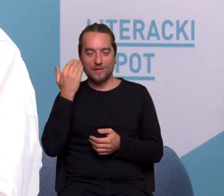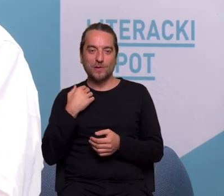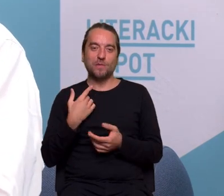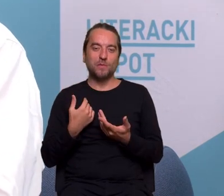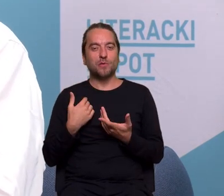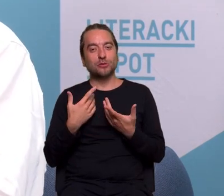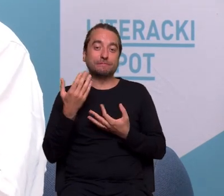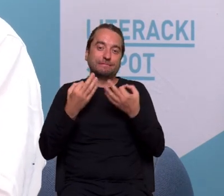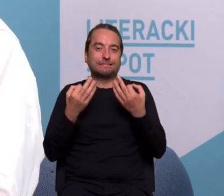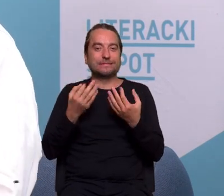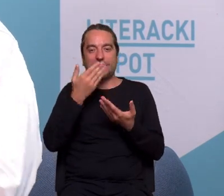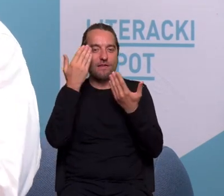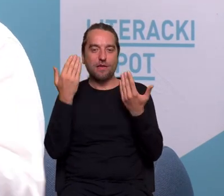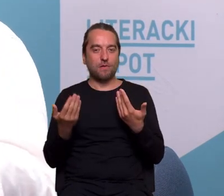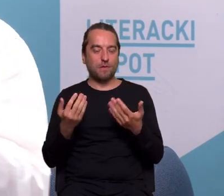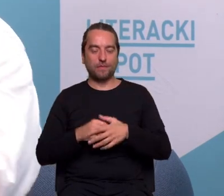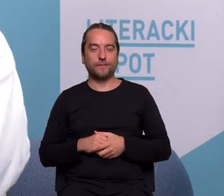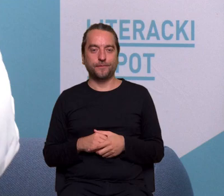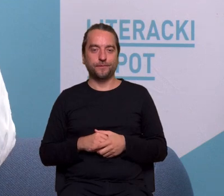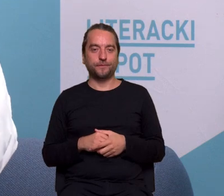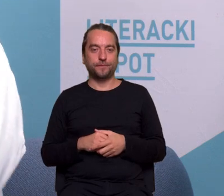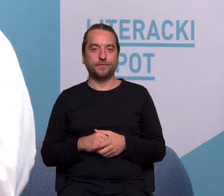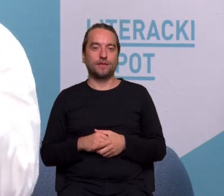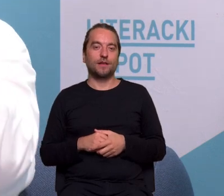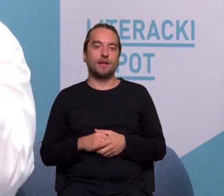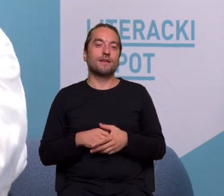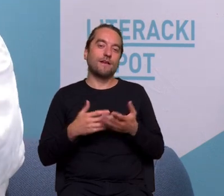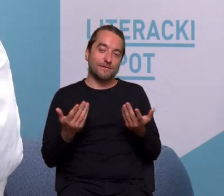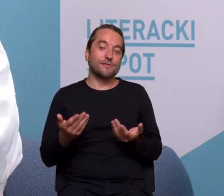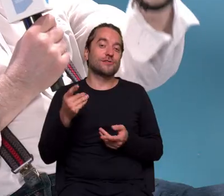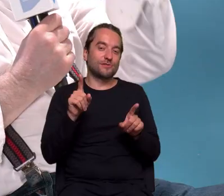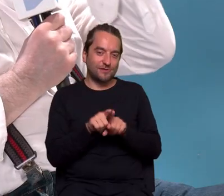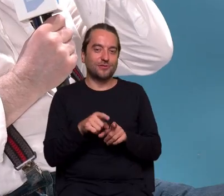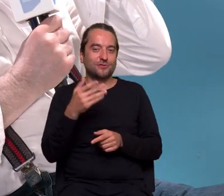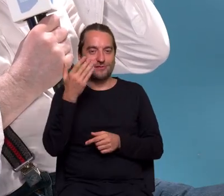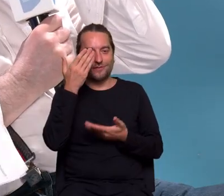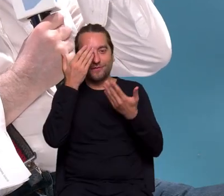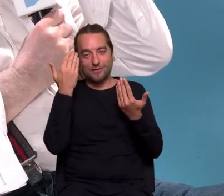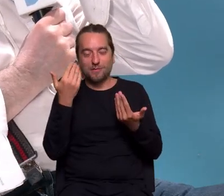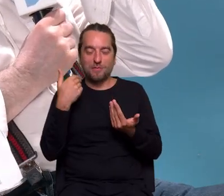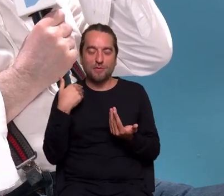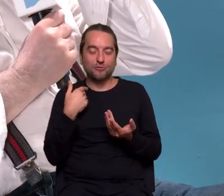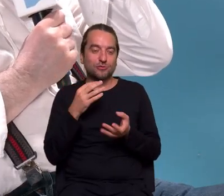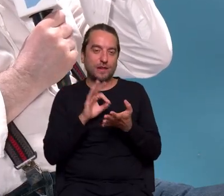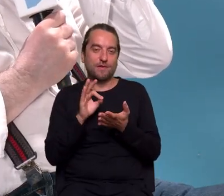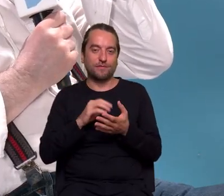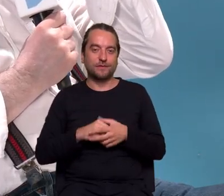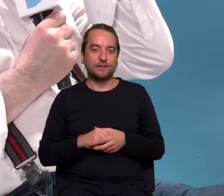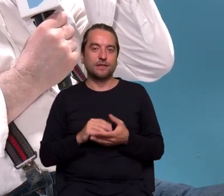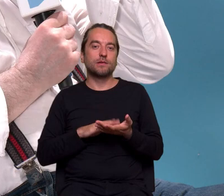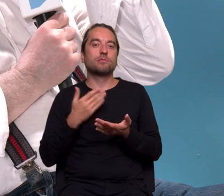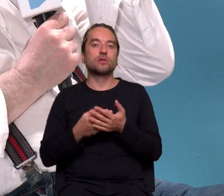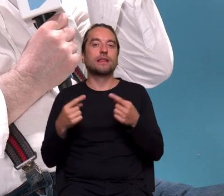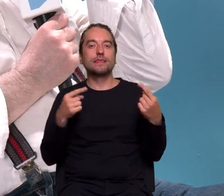sprawa. Nawiasem mówiąc, ona też nie była do końca rozstrzygnięta, biorąc pod uwagę na przykład debaty